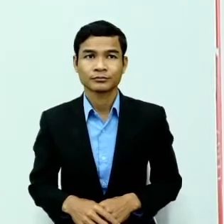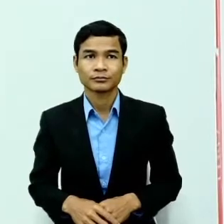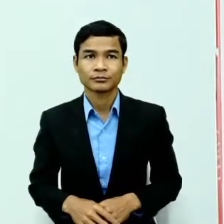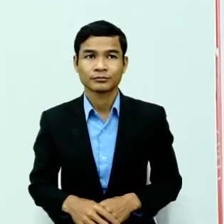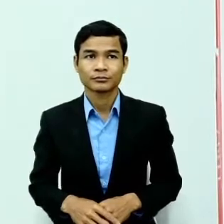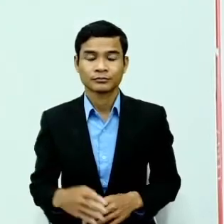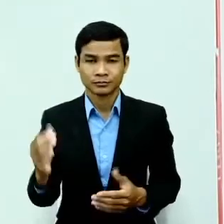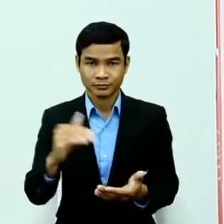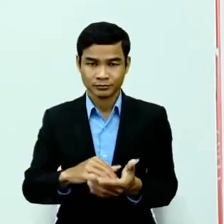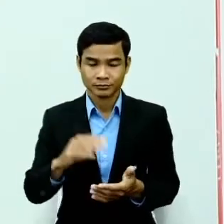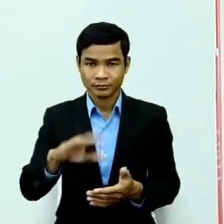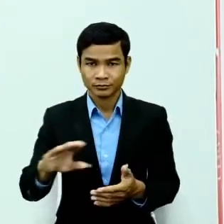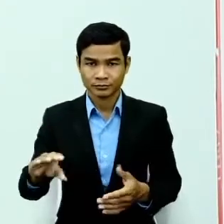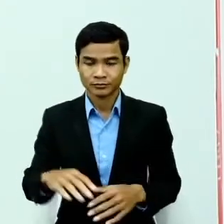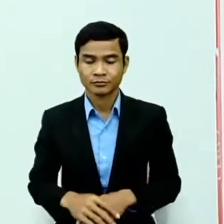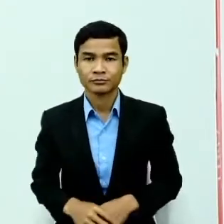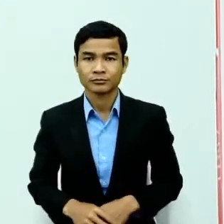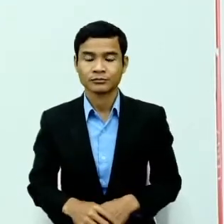và đồng tiết